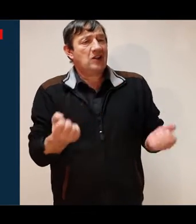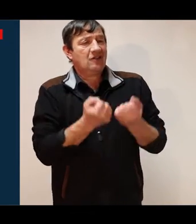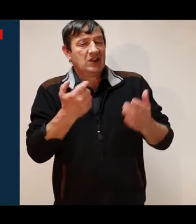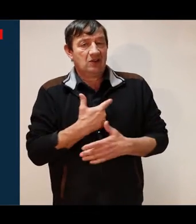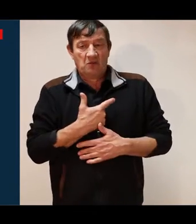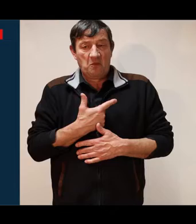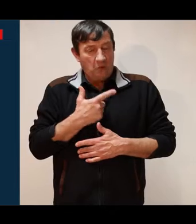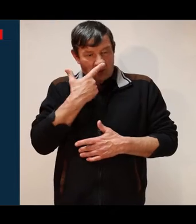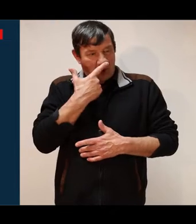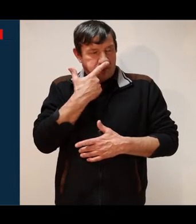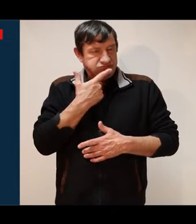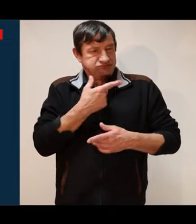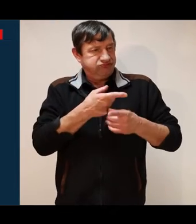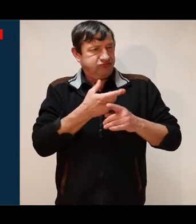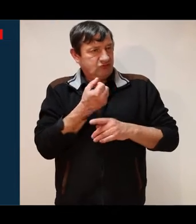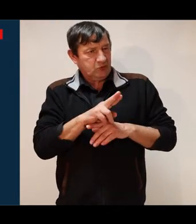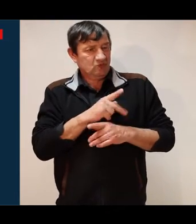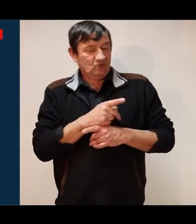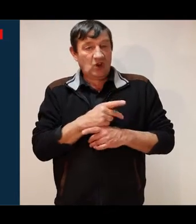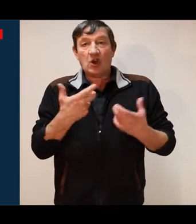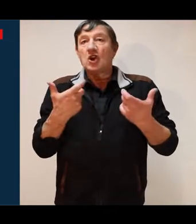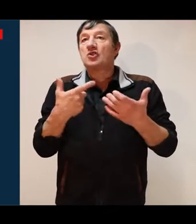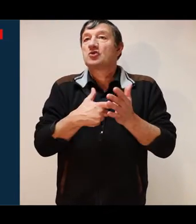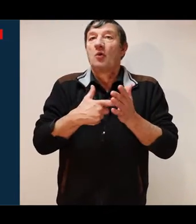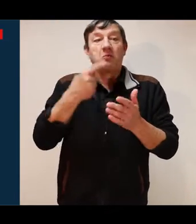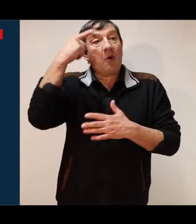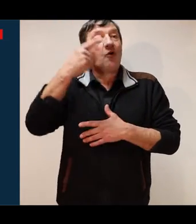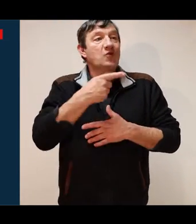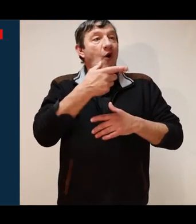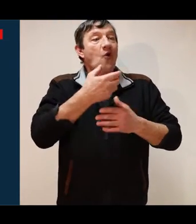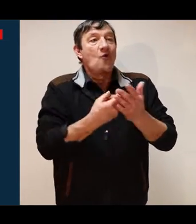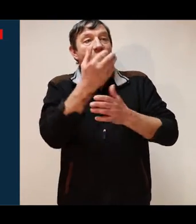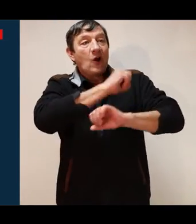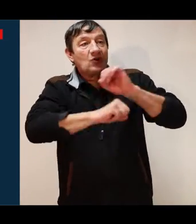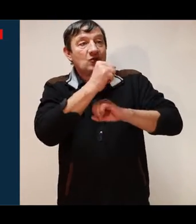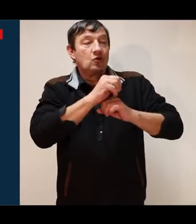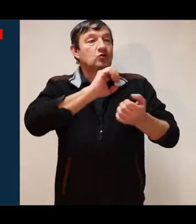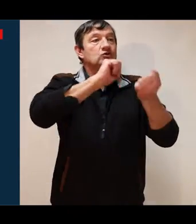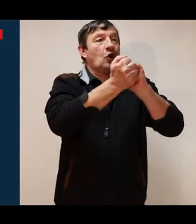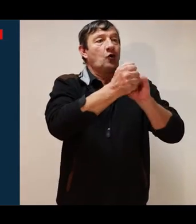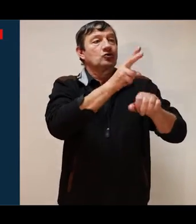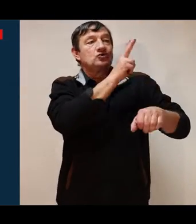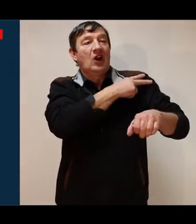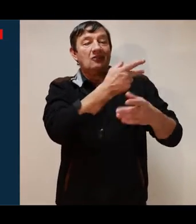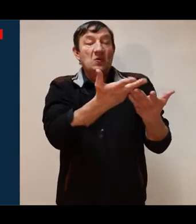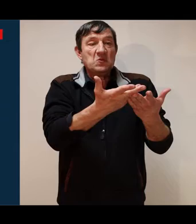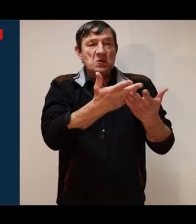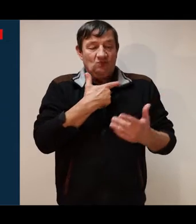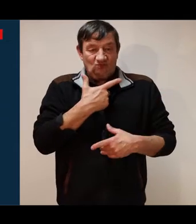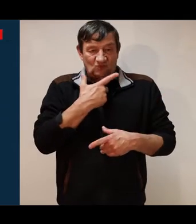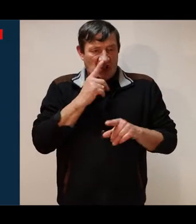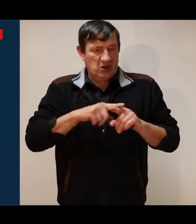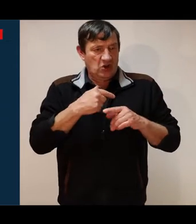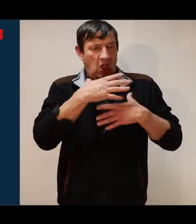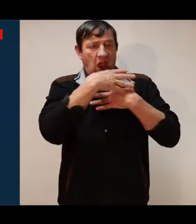et que je ne suis pas complètement convaincue par ça. Je pense à une réorganisation, je pense à un changement de manager. En gros, quelque chose qui